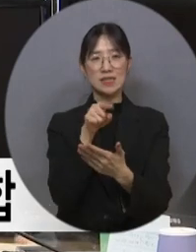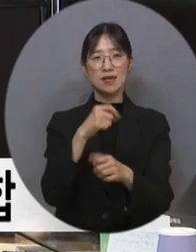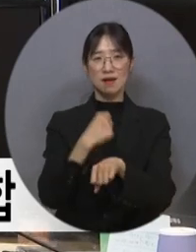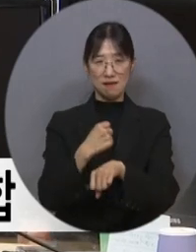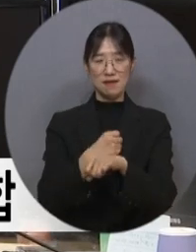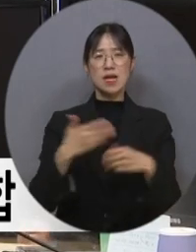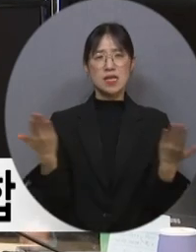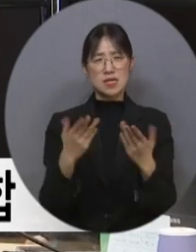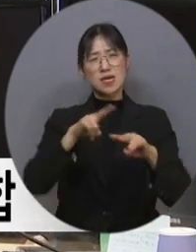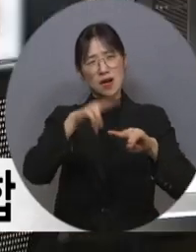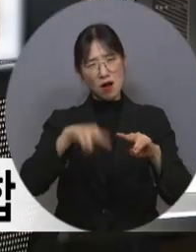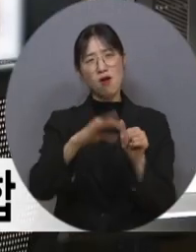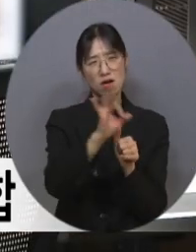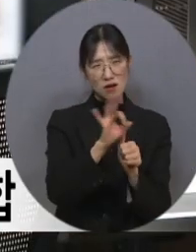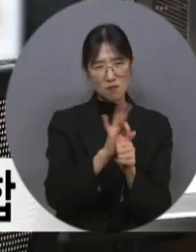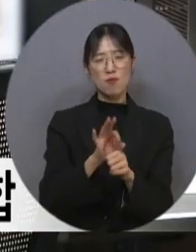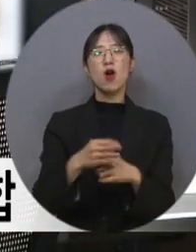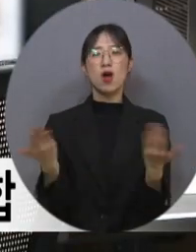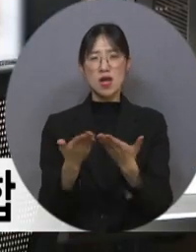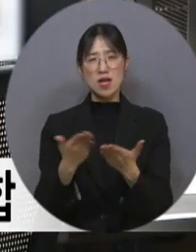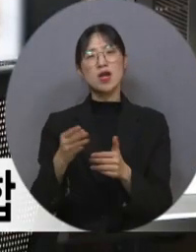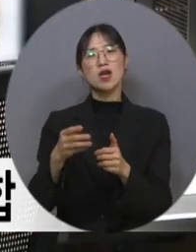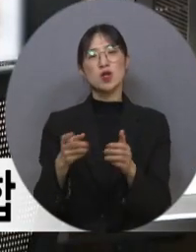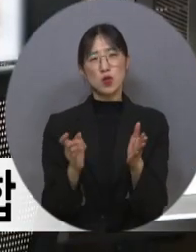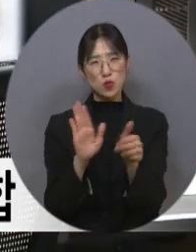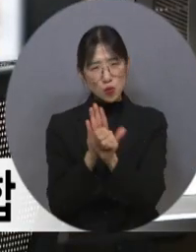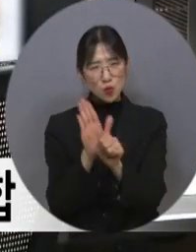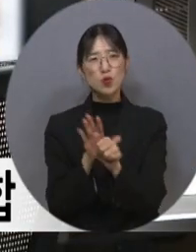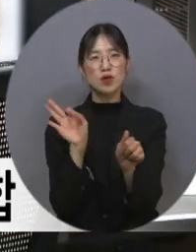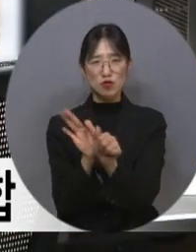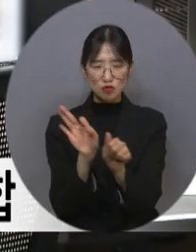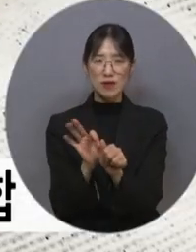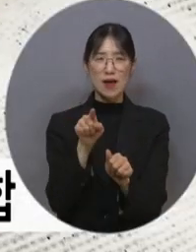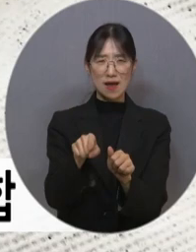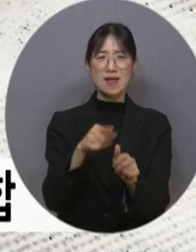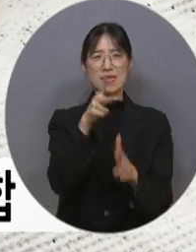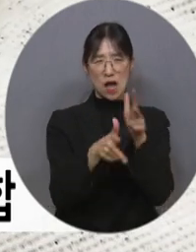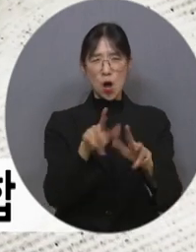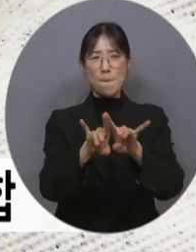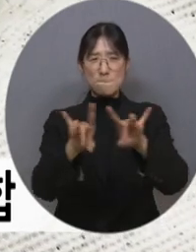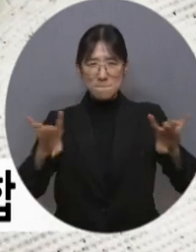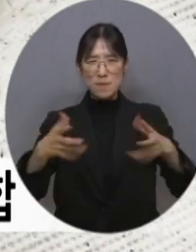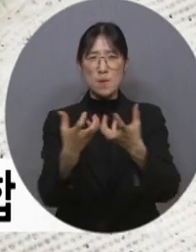실업급여와 구직촉진수당, 산재보험급여 등 사업별로 별개로